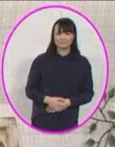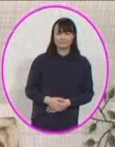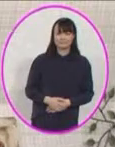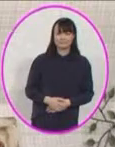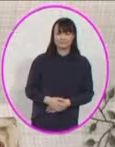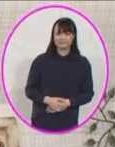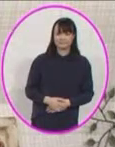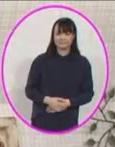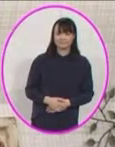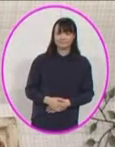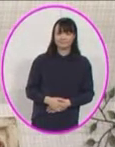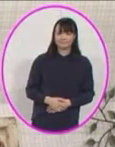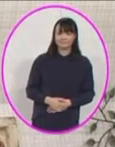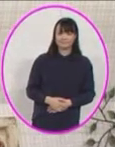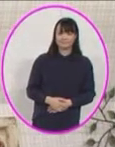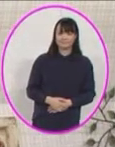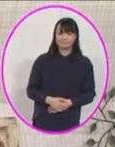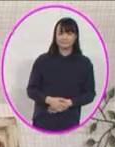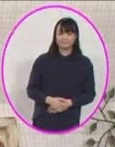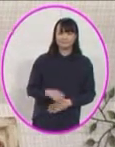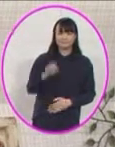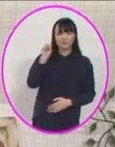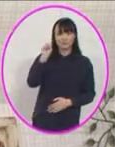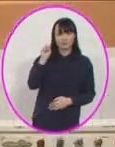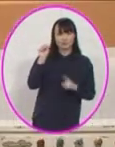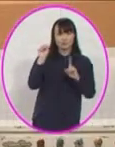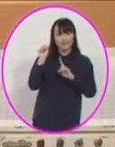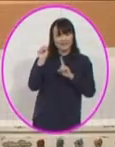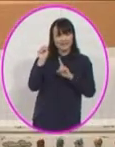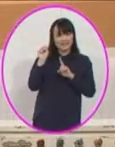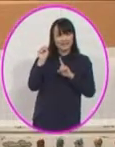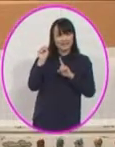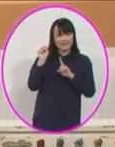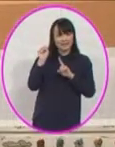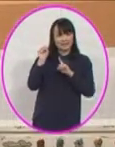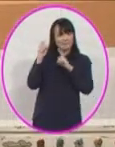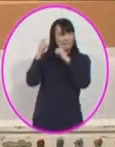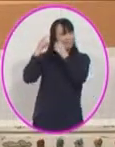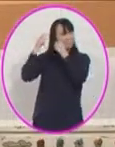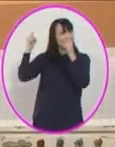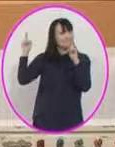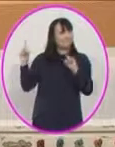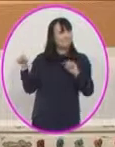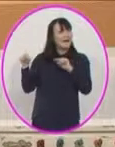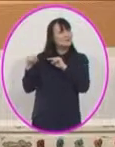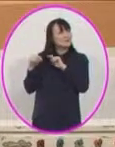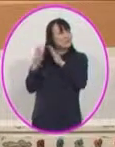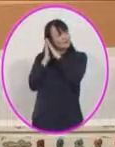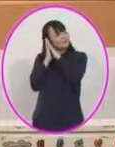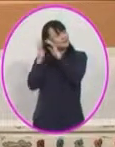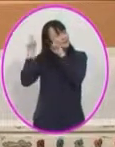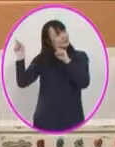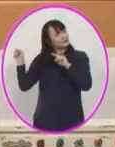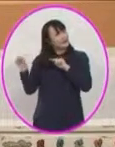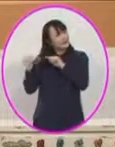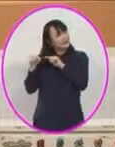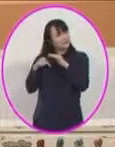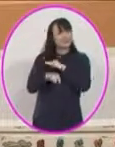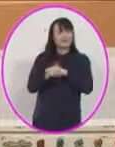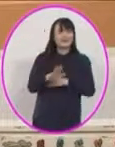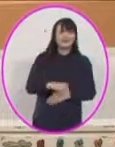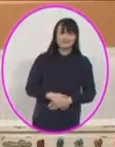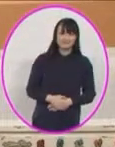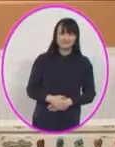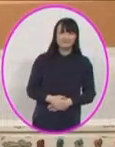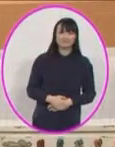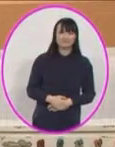もらいます歯の寓話枕ですあーなるほど入れ外すことで朝枕を外すという